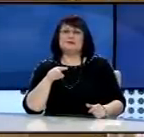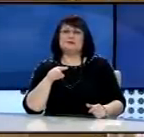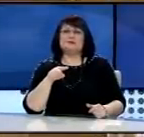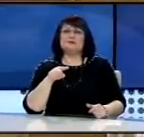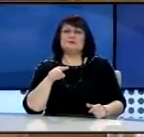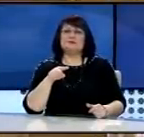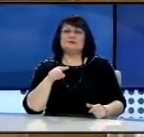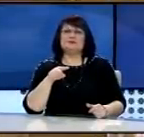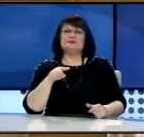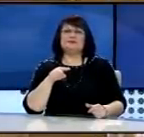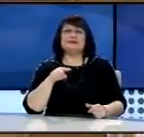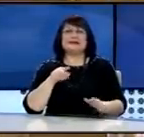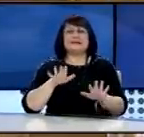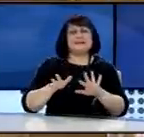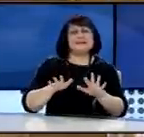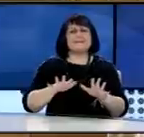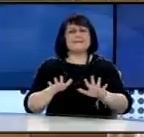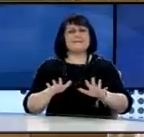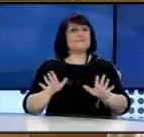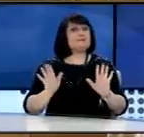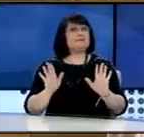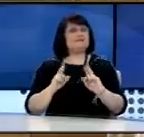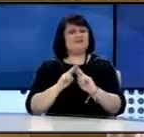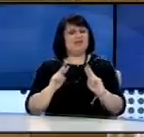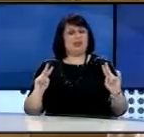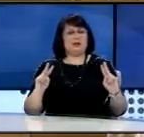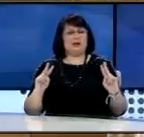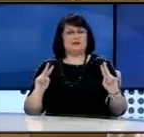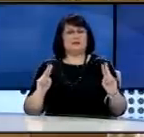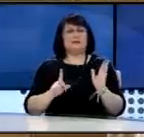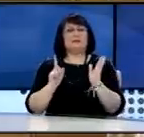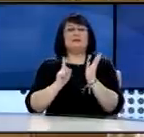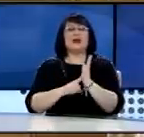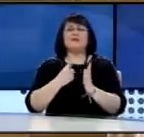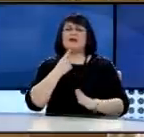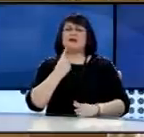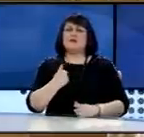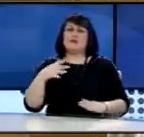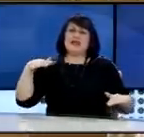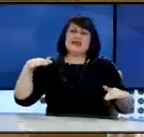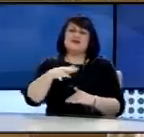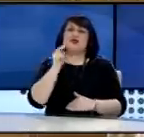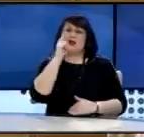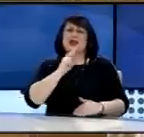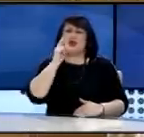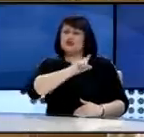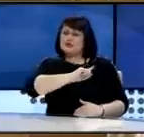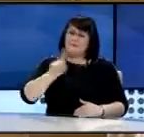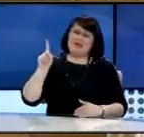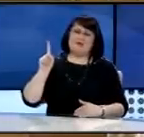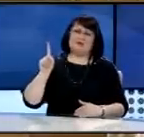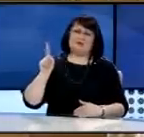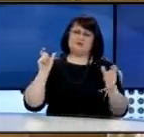χωρίς αστερίσκους, απερίφραστα, να καταδικάσουμε την εισβολή της Ρωσικής